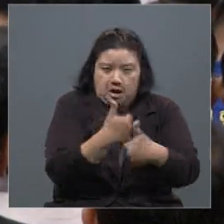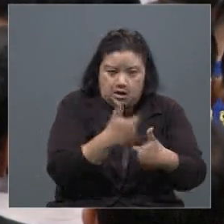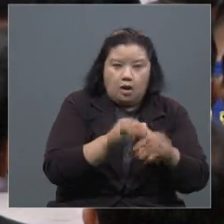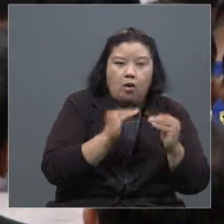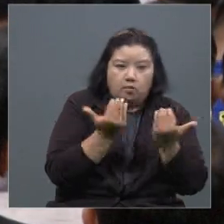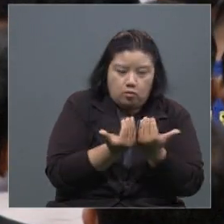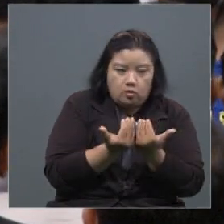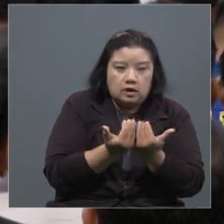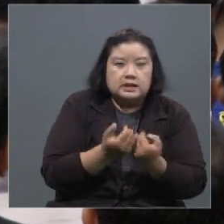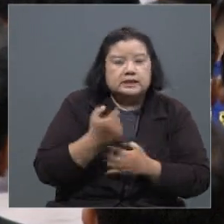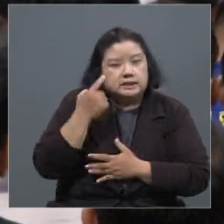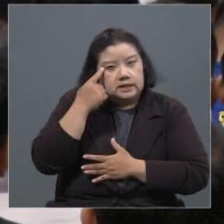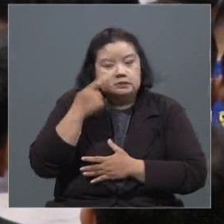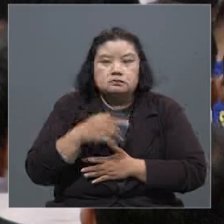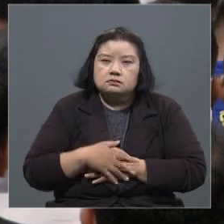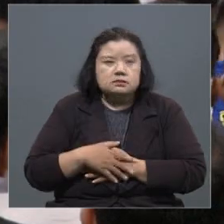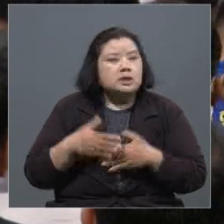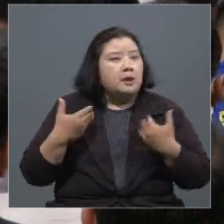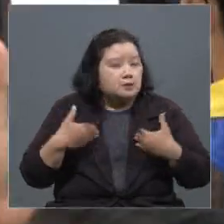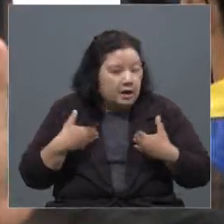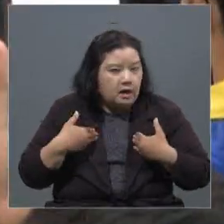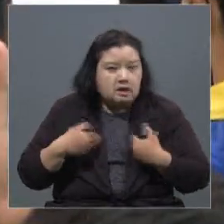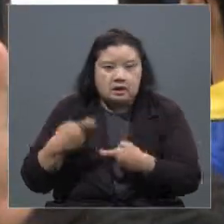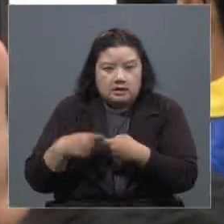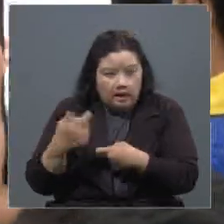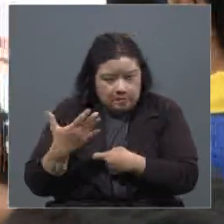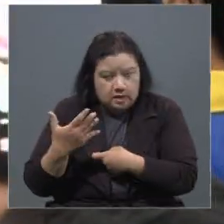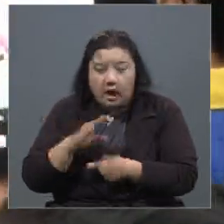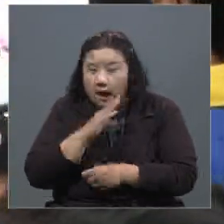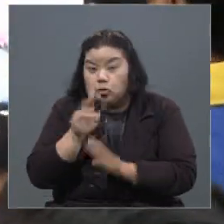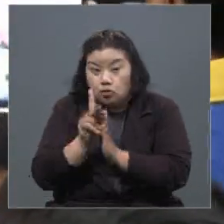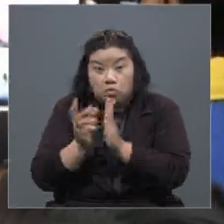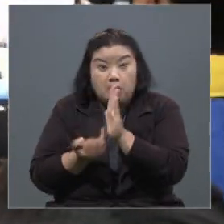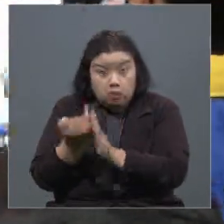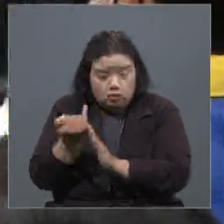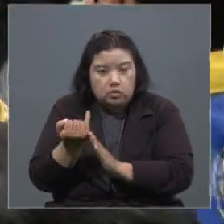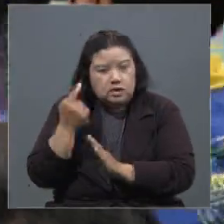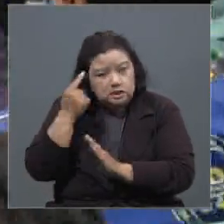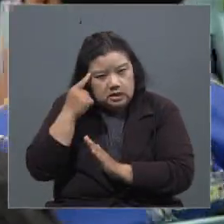ต่างๆก็ไม่ยุ่งยากและไปถูกกฎหมายก็มั่นใจว่าจะได้รับการคุ้มครองครับ